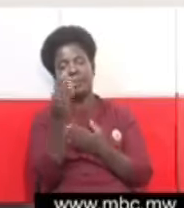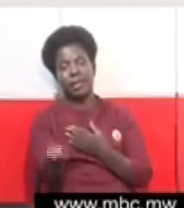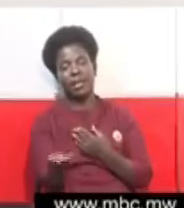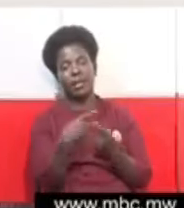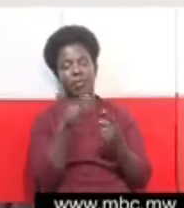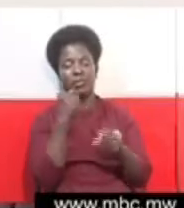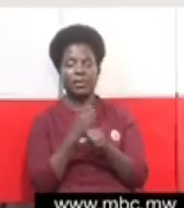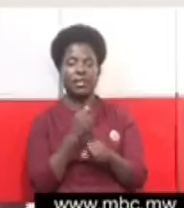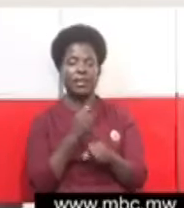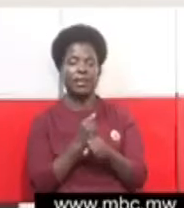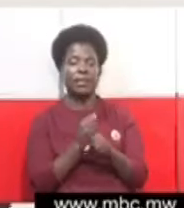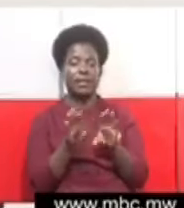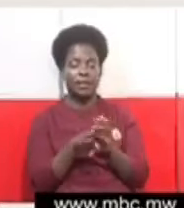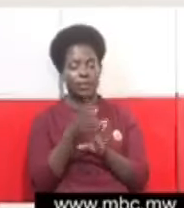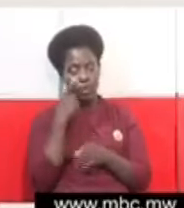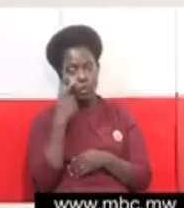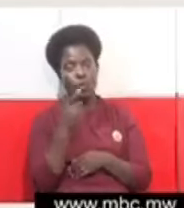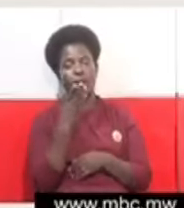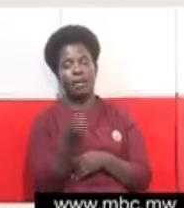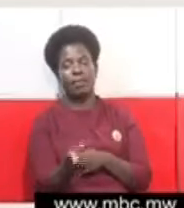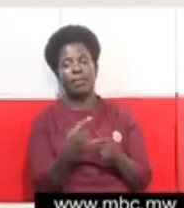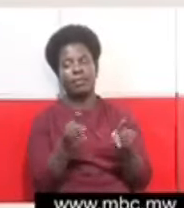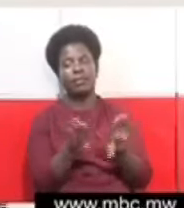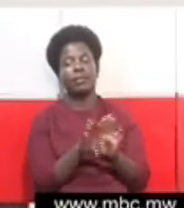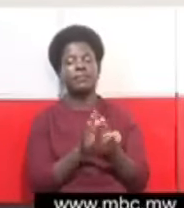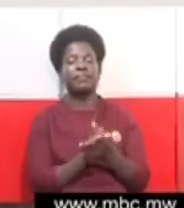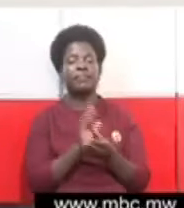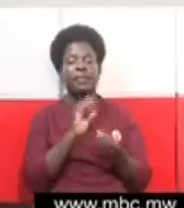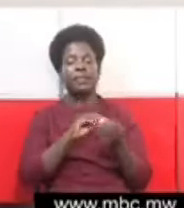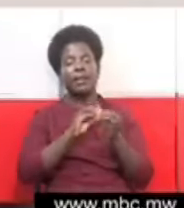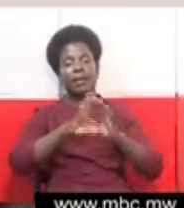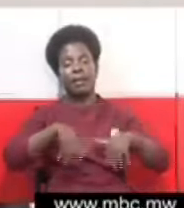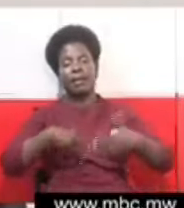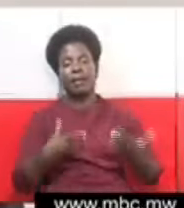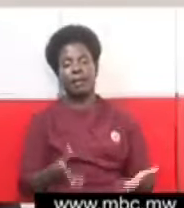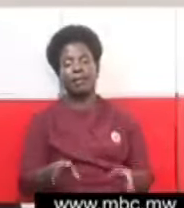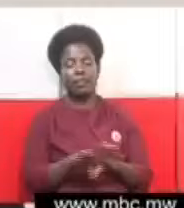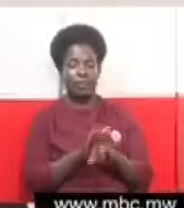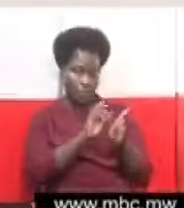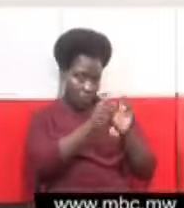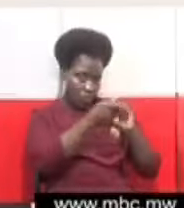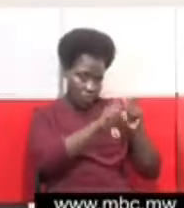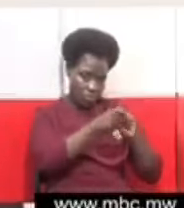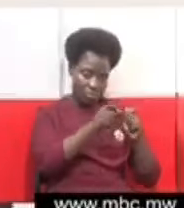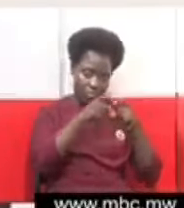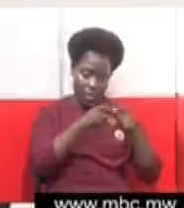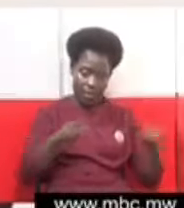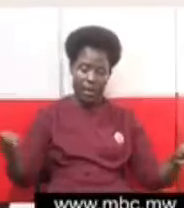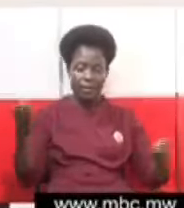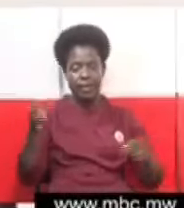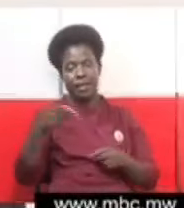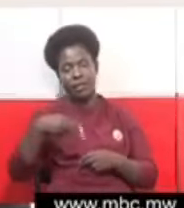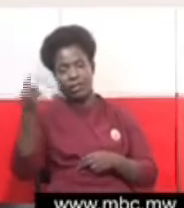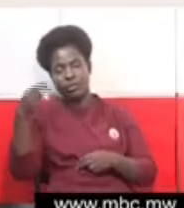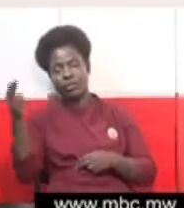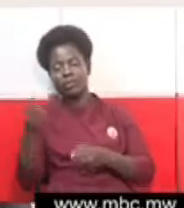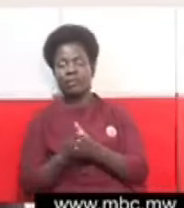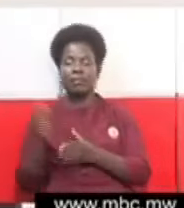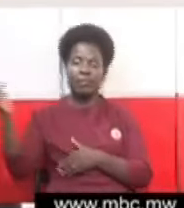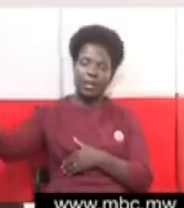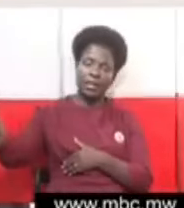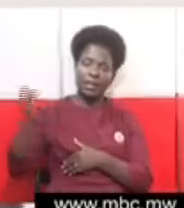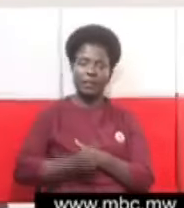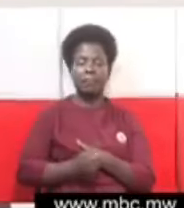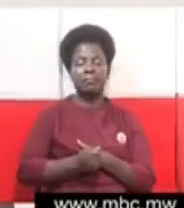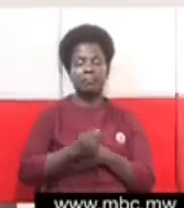zikonetsidwe. Ndeti wana kuti mapipe akale tichotsa, matanki akale tichotsa, matika matanka nyuani, mahita